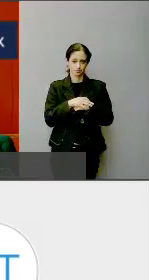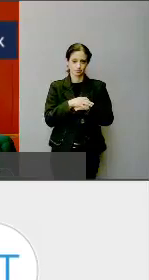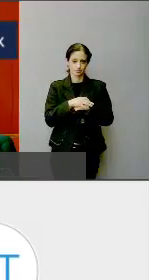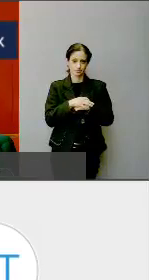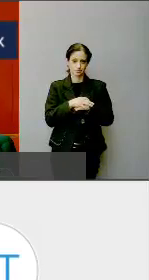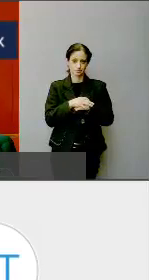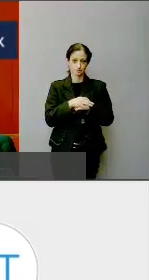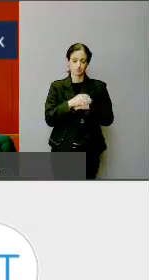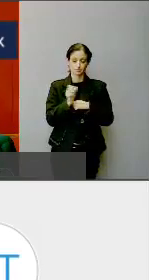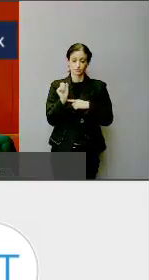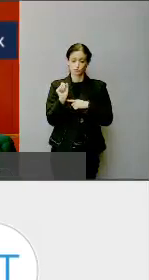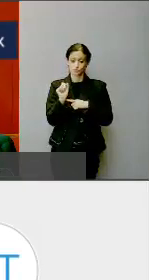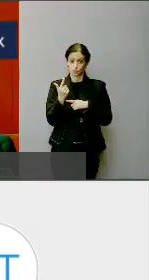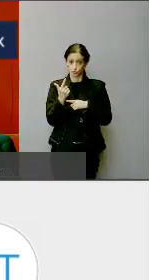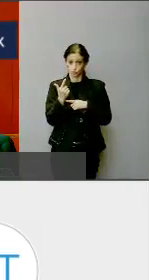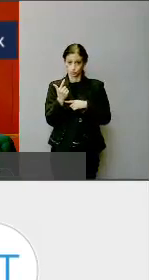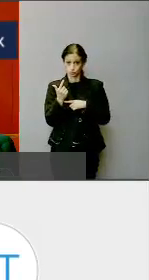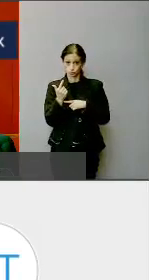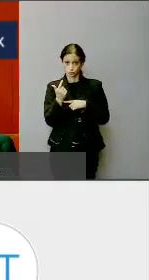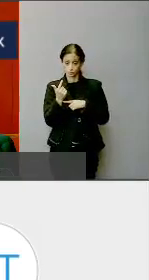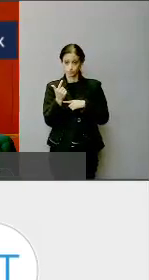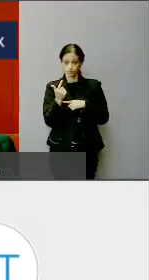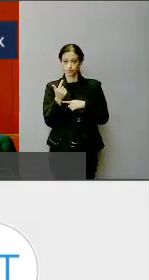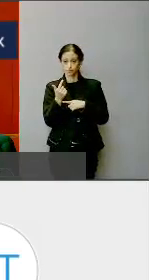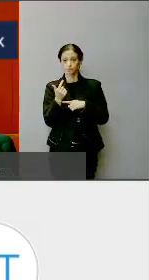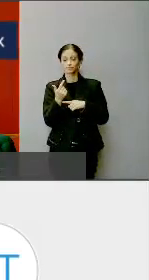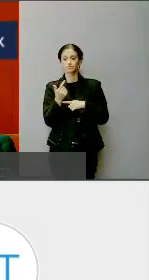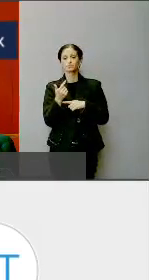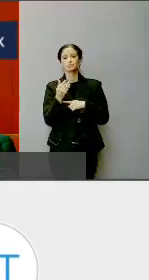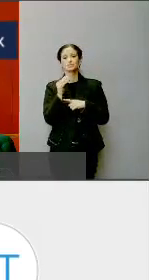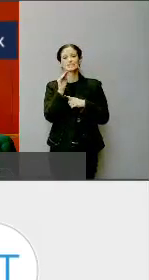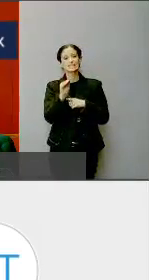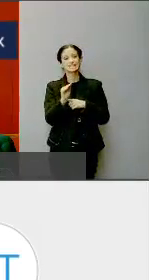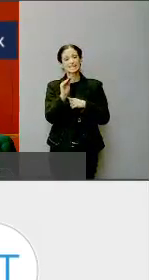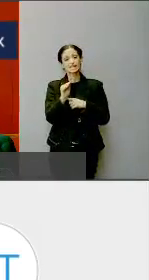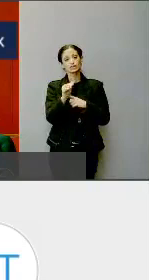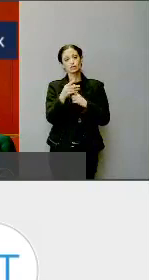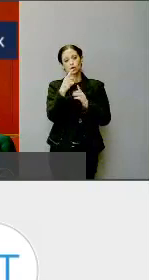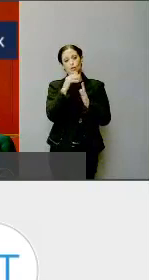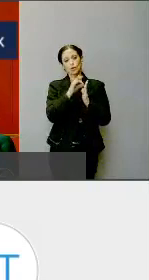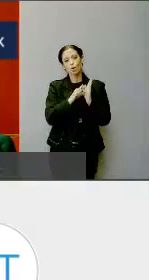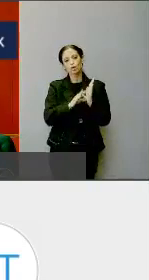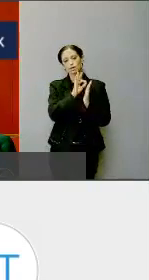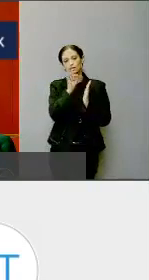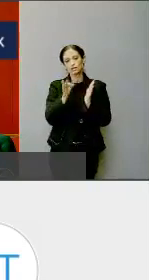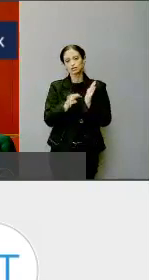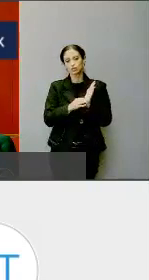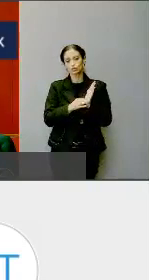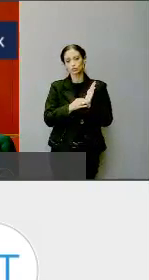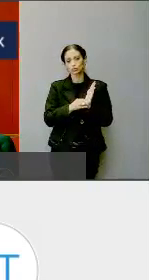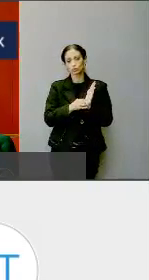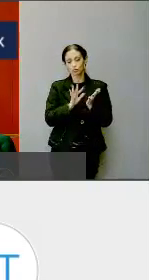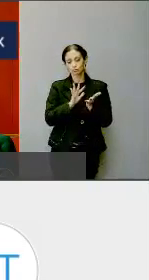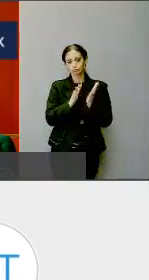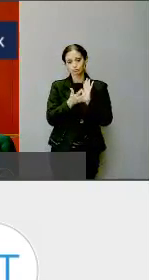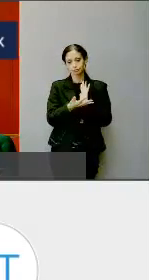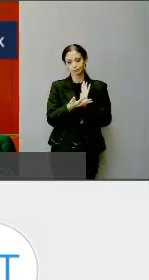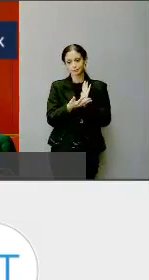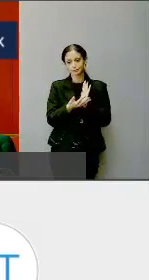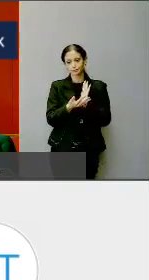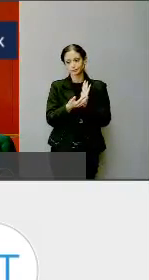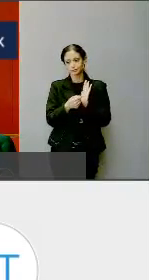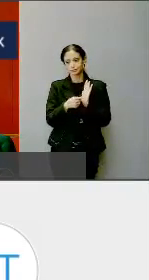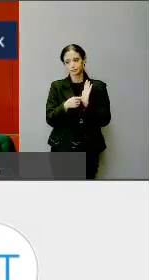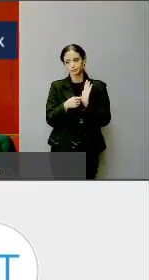il 12 chiedo che diventi un ordine del giorno aspetti allora su